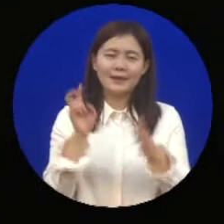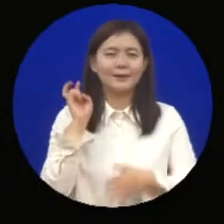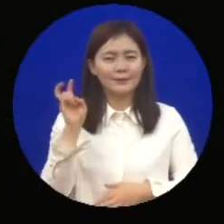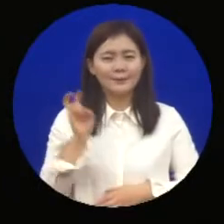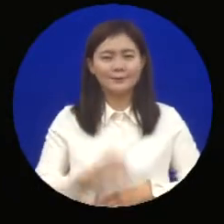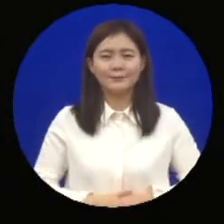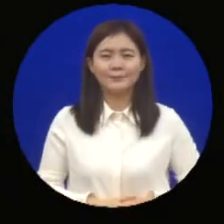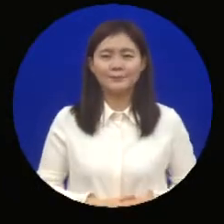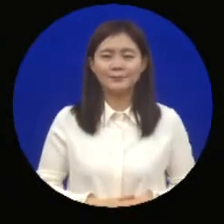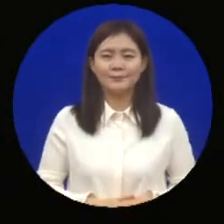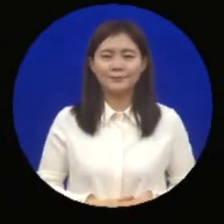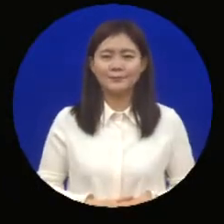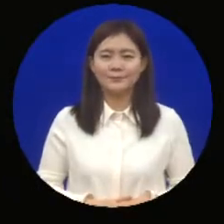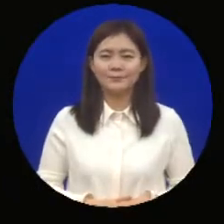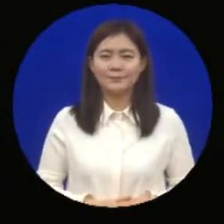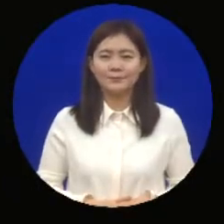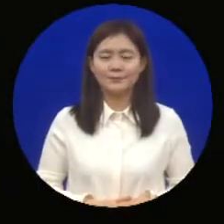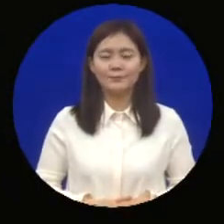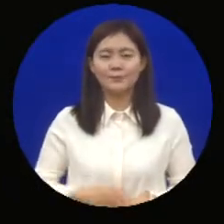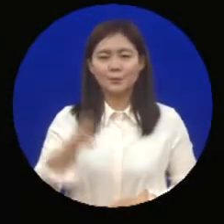예정입니다.